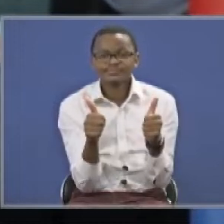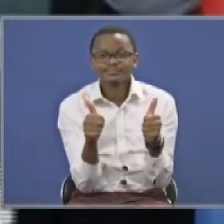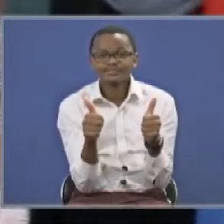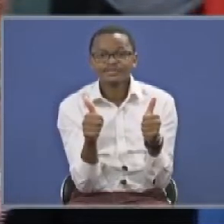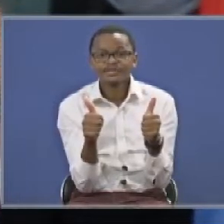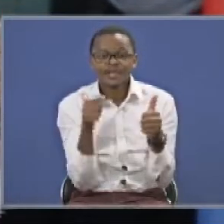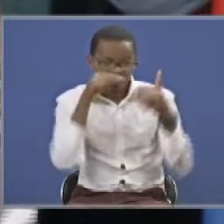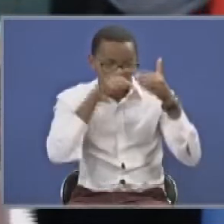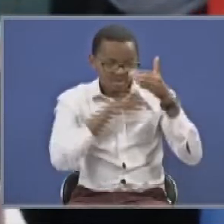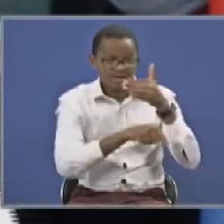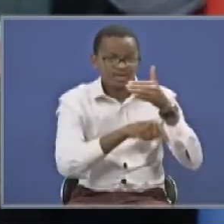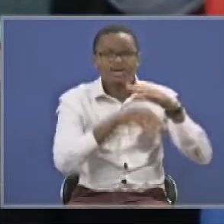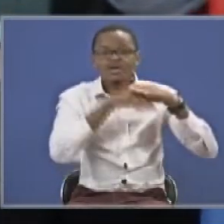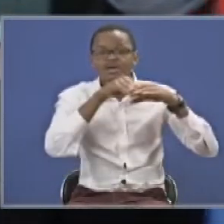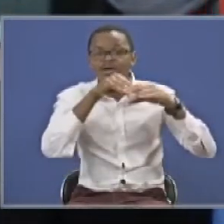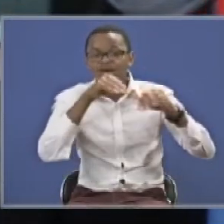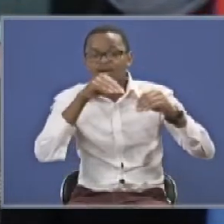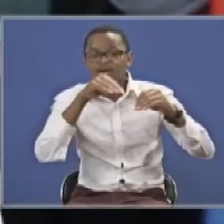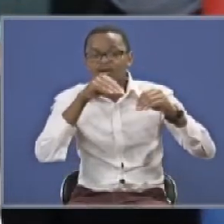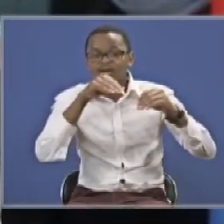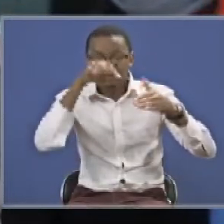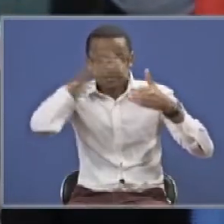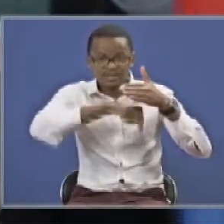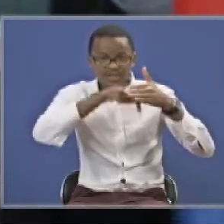Na kuna kuingia na kutoka uko ndani ya jeneza.